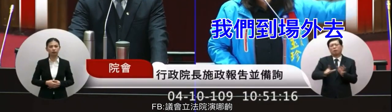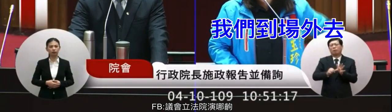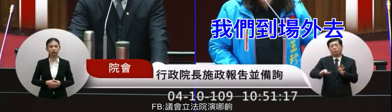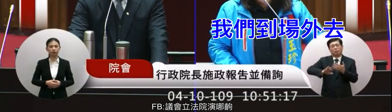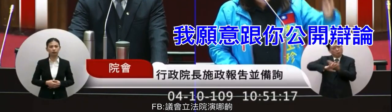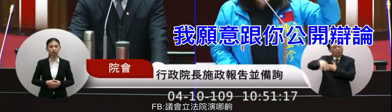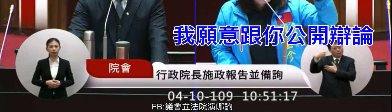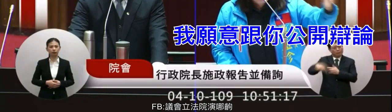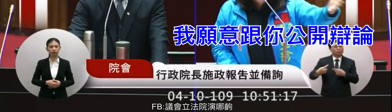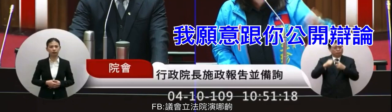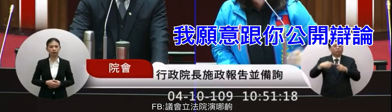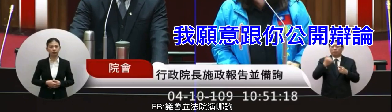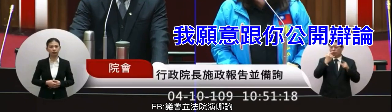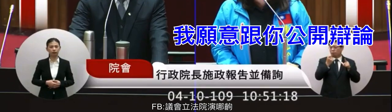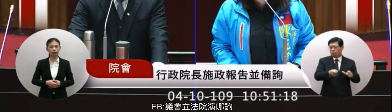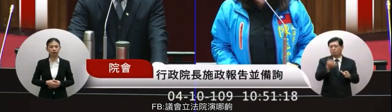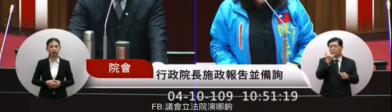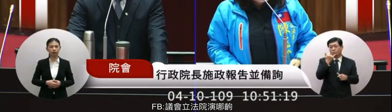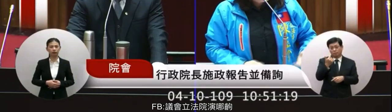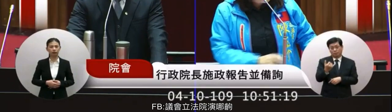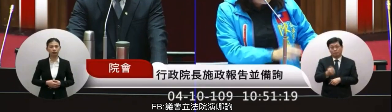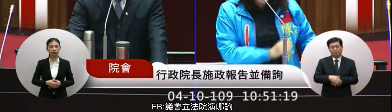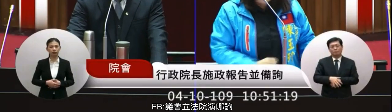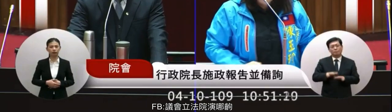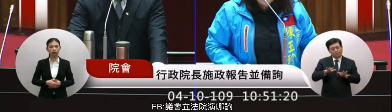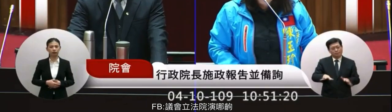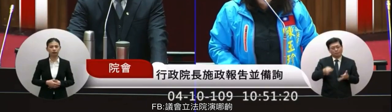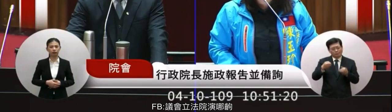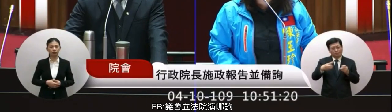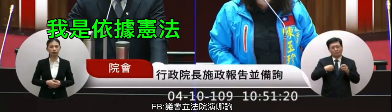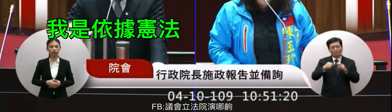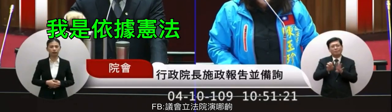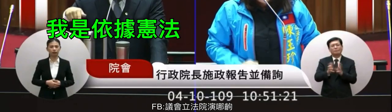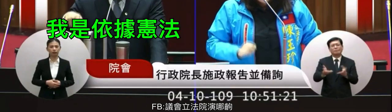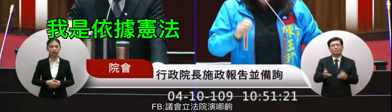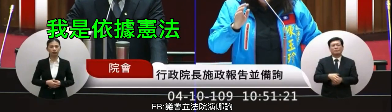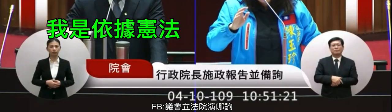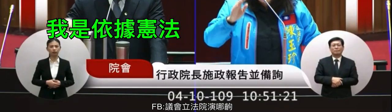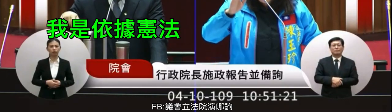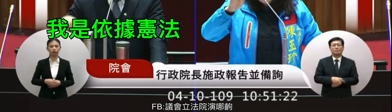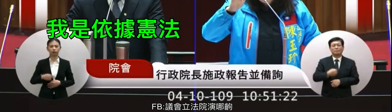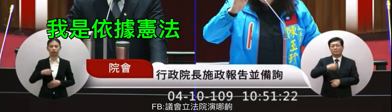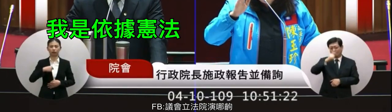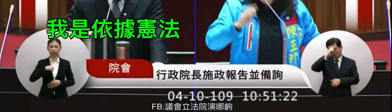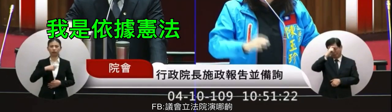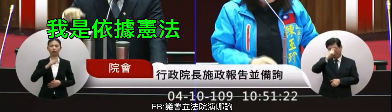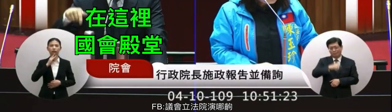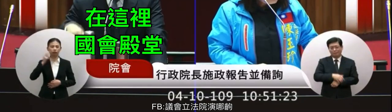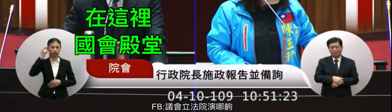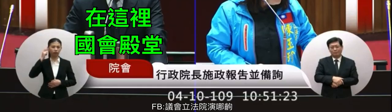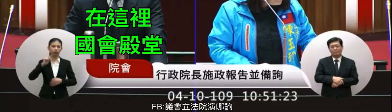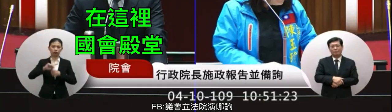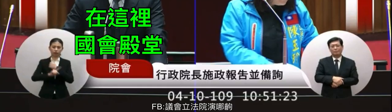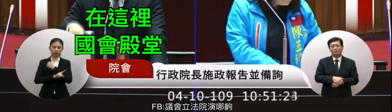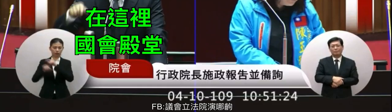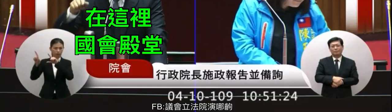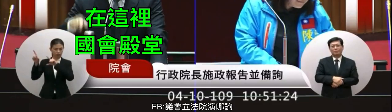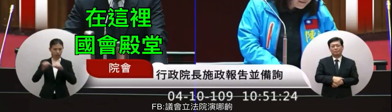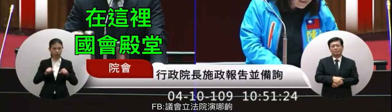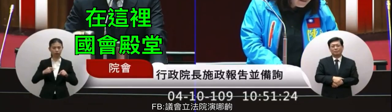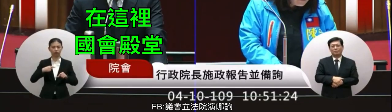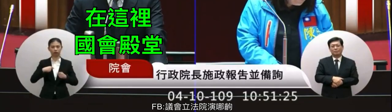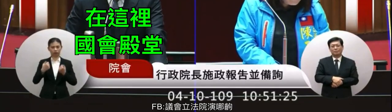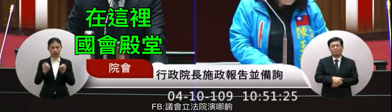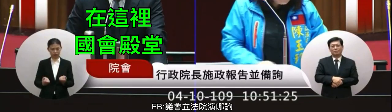我们到场外去，我愿意跟你公开辩论，好吗？好，我今天要谈我们金门的事情。 我是依据宪法在这里